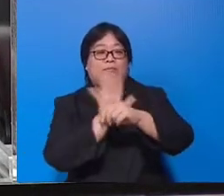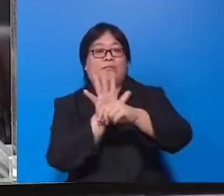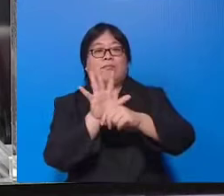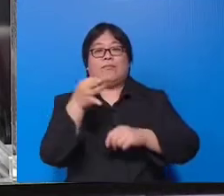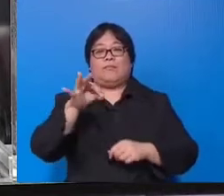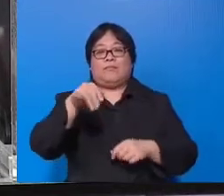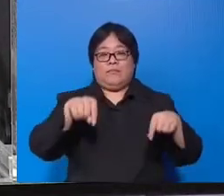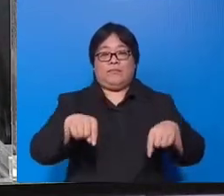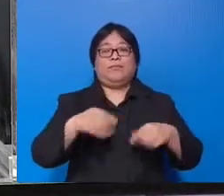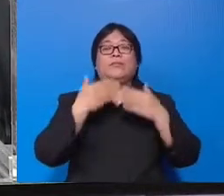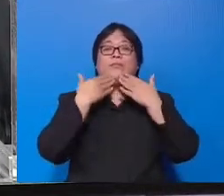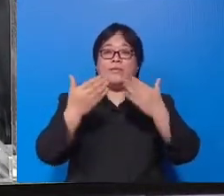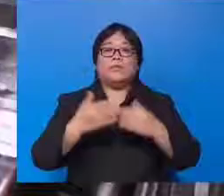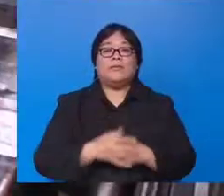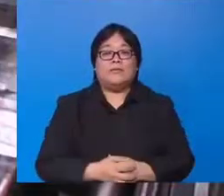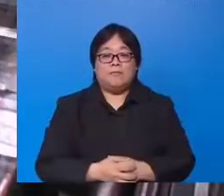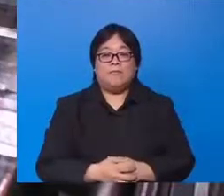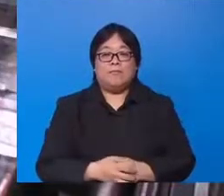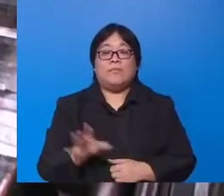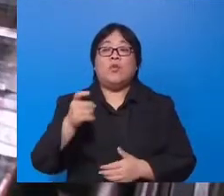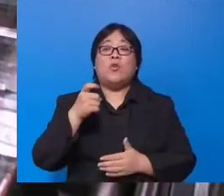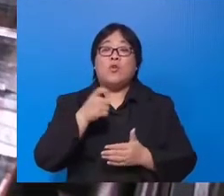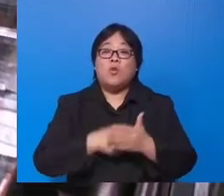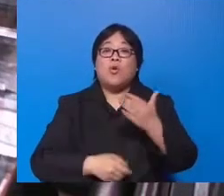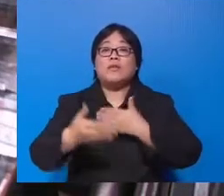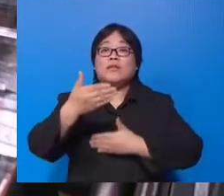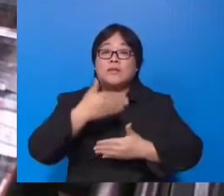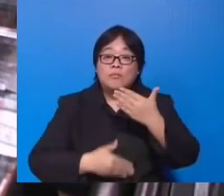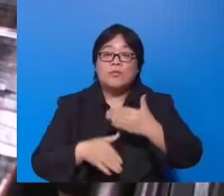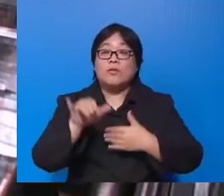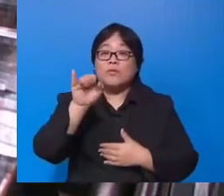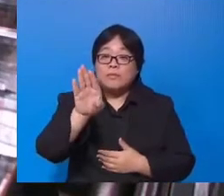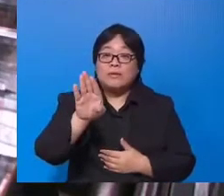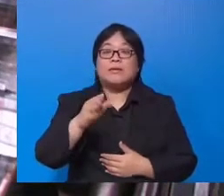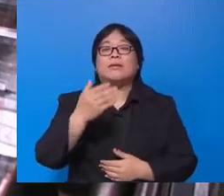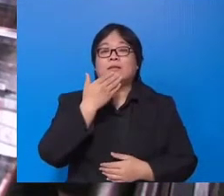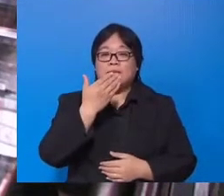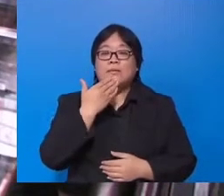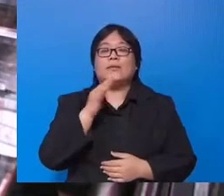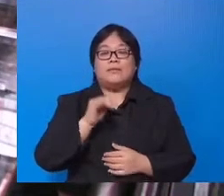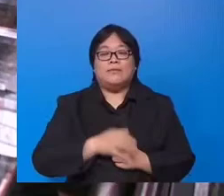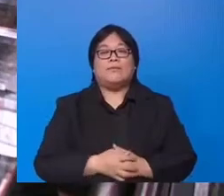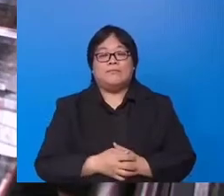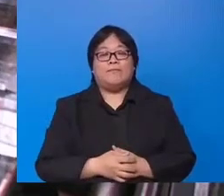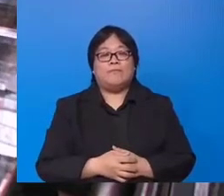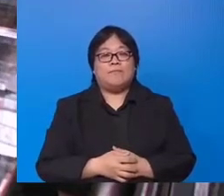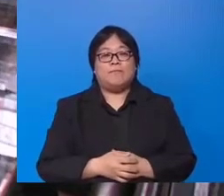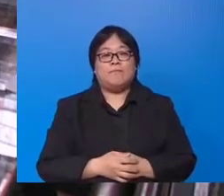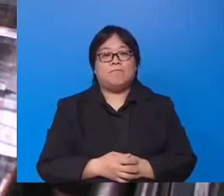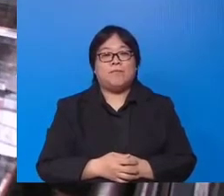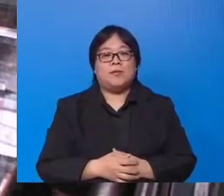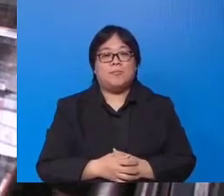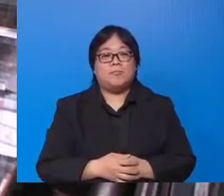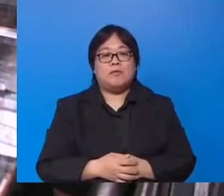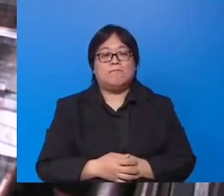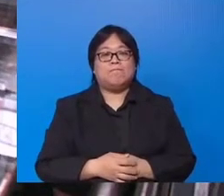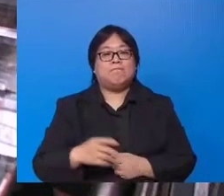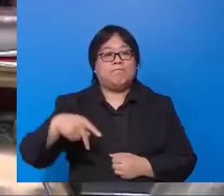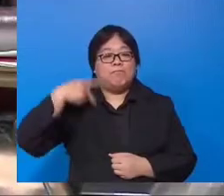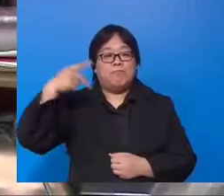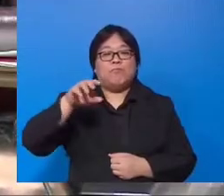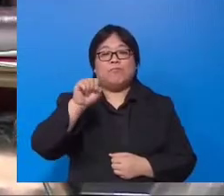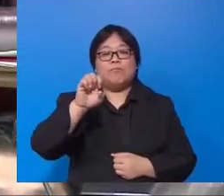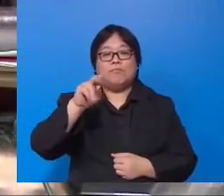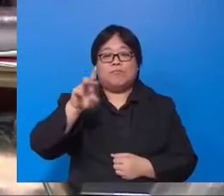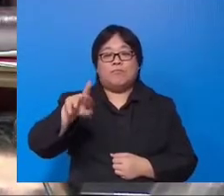winitii schedule kasih Kos tersembunyi yang kasih eh pas